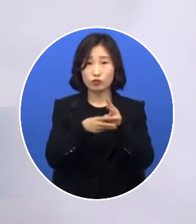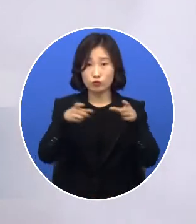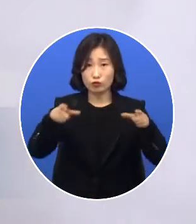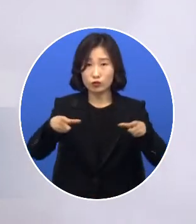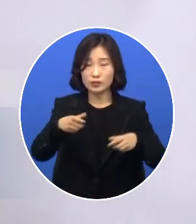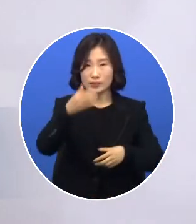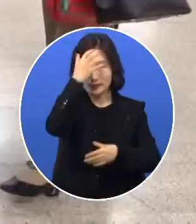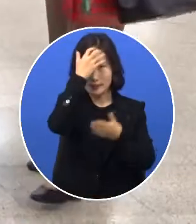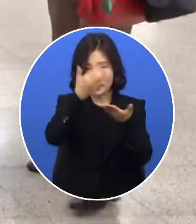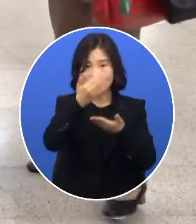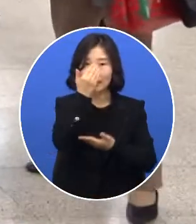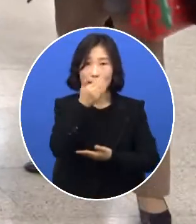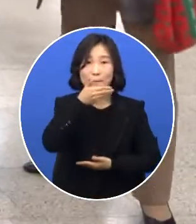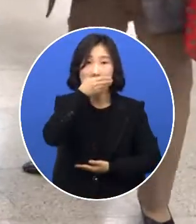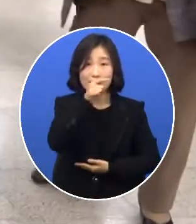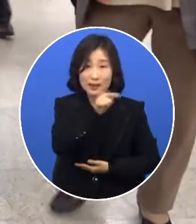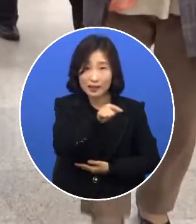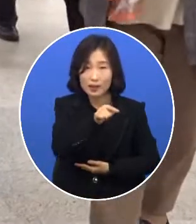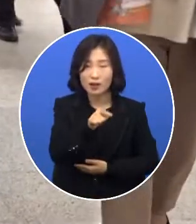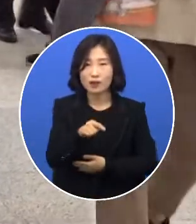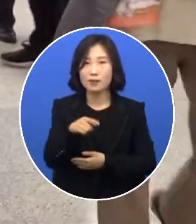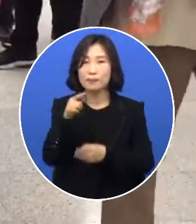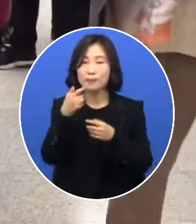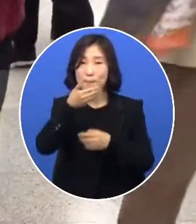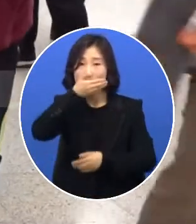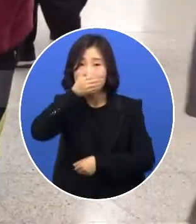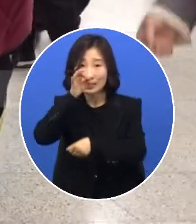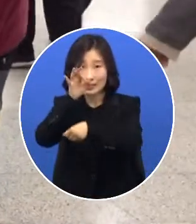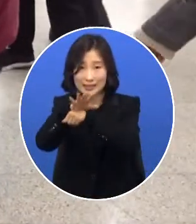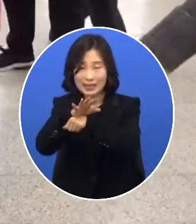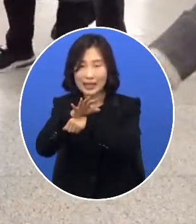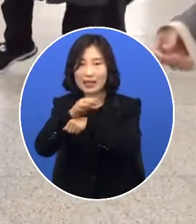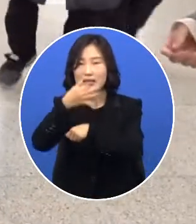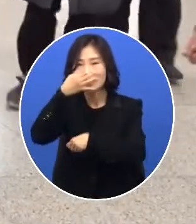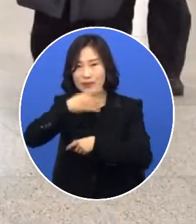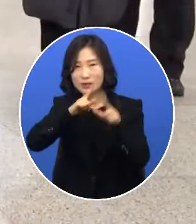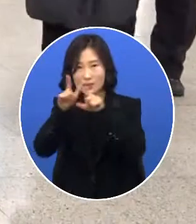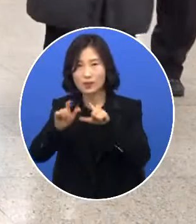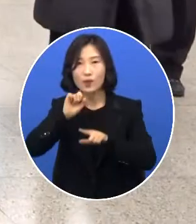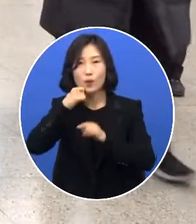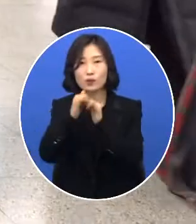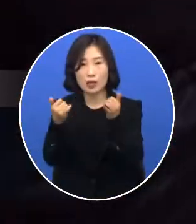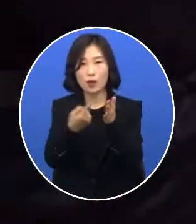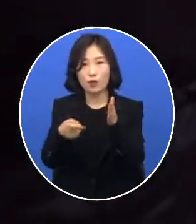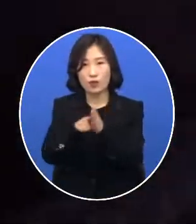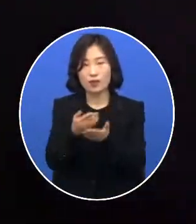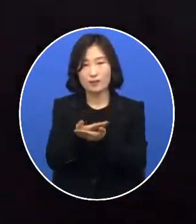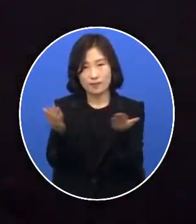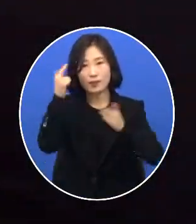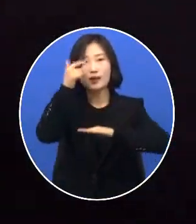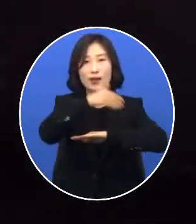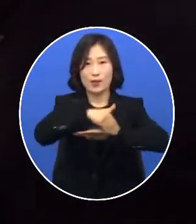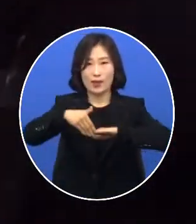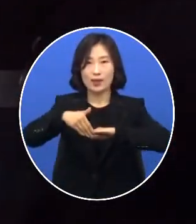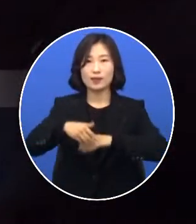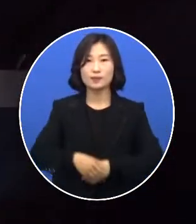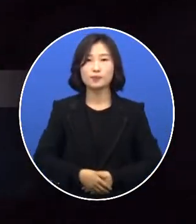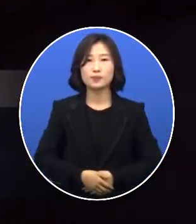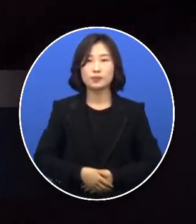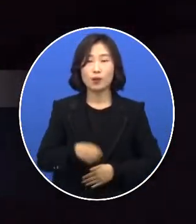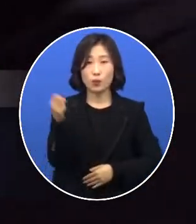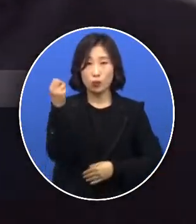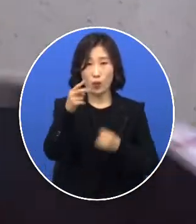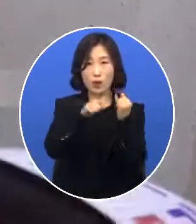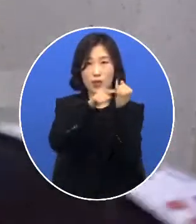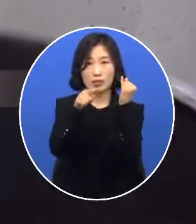기부받은 착한 마스크를 보건용 마스크 구매가 힘든 취약계층에게 배부할 예정입니다. 한편 중랑구는